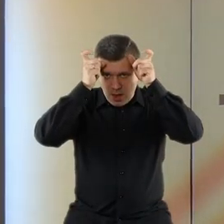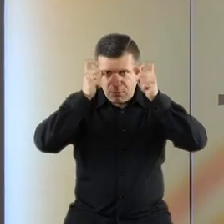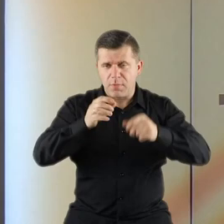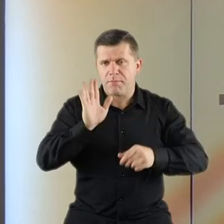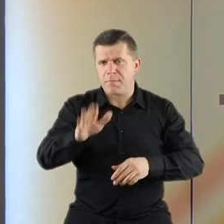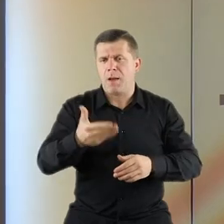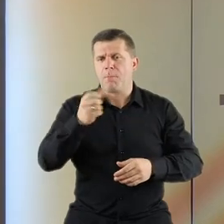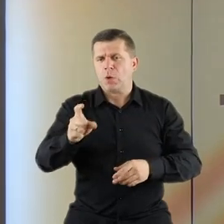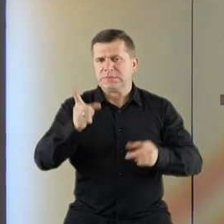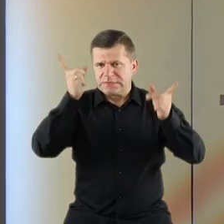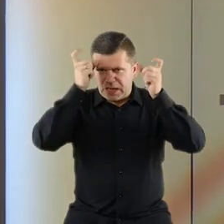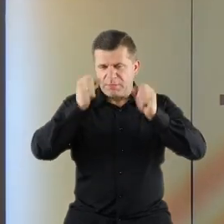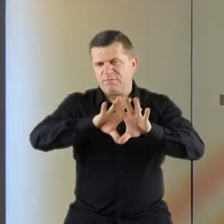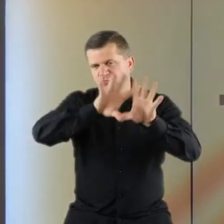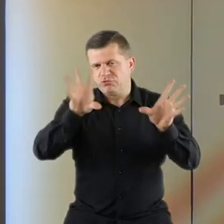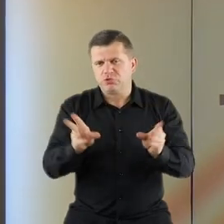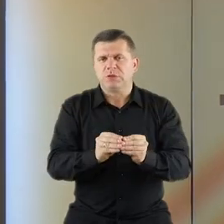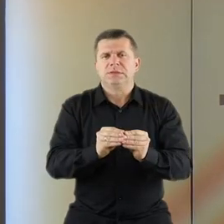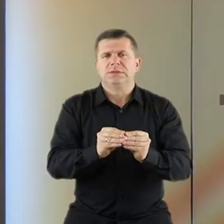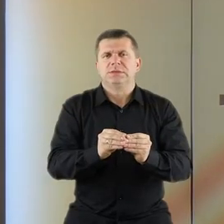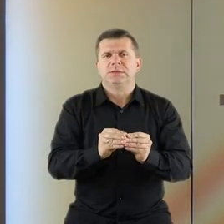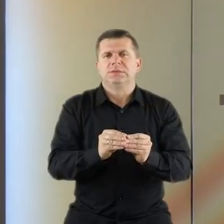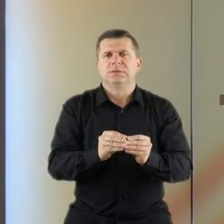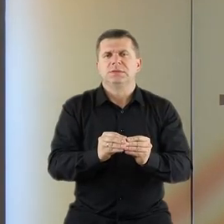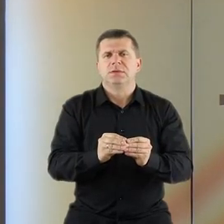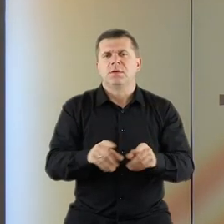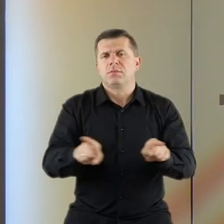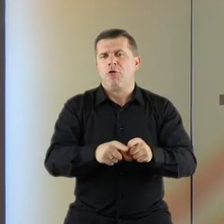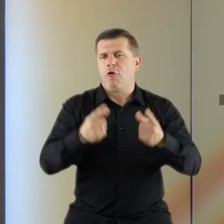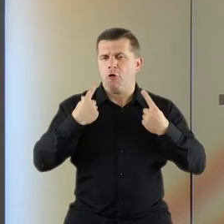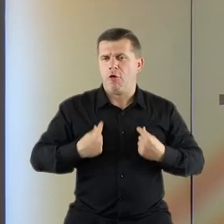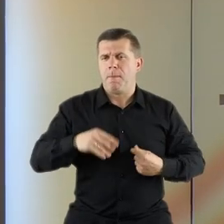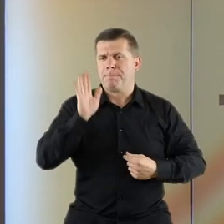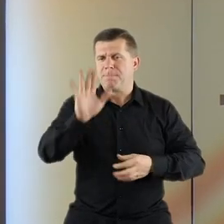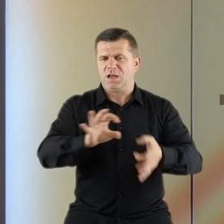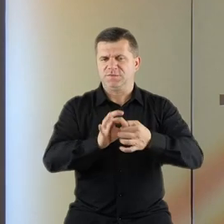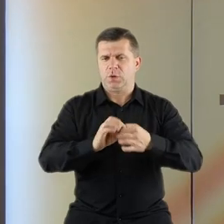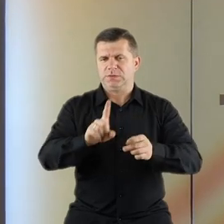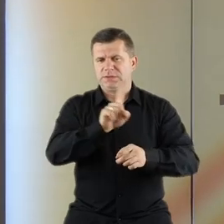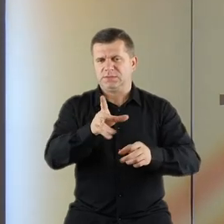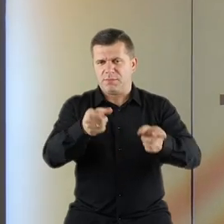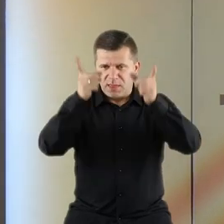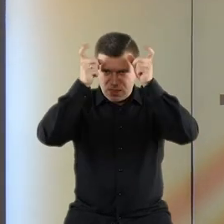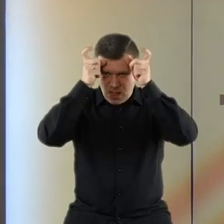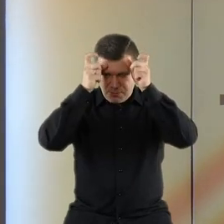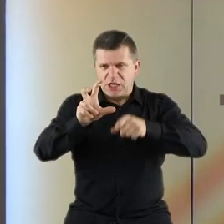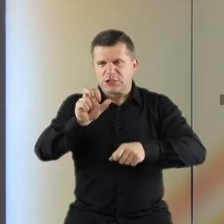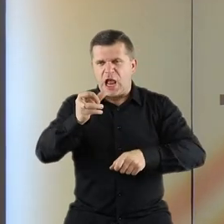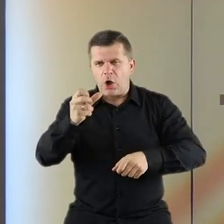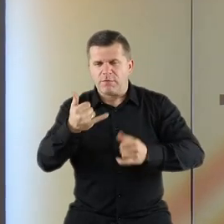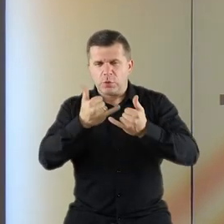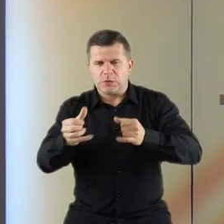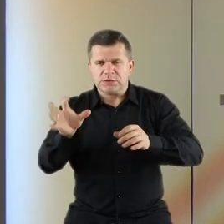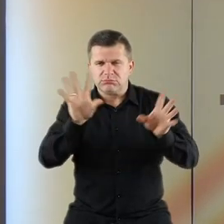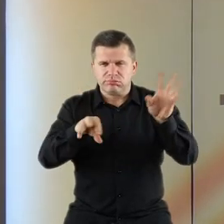mocami diabelskim i i wszystkimi osobami które były związane z diabłem więc czarownicami